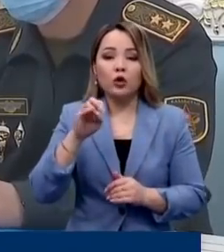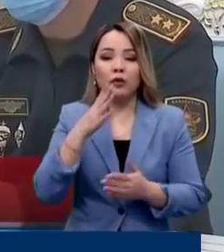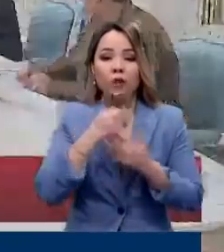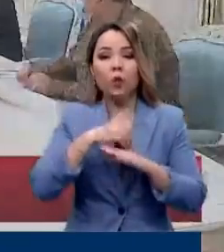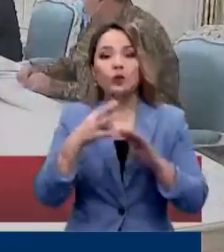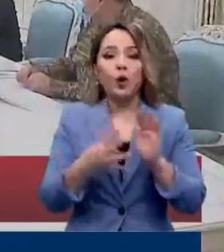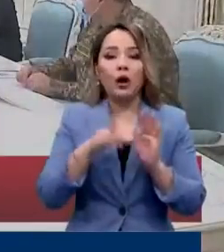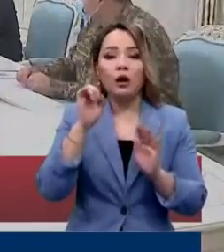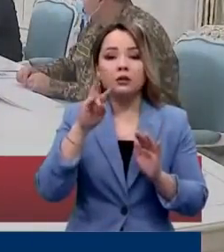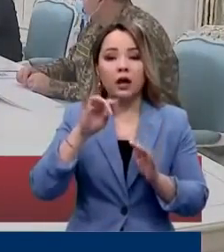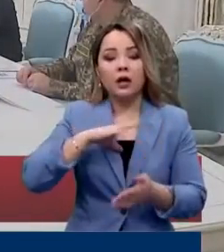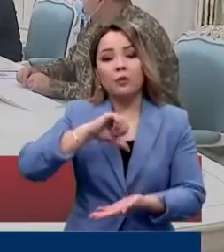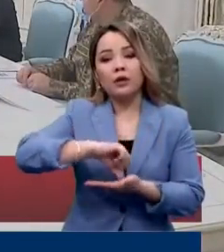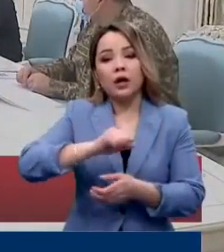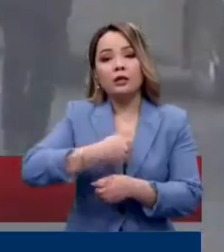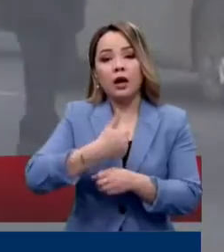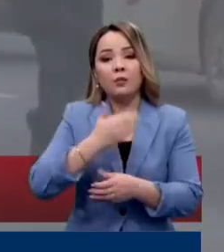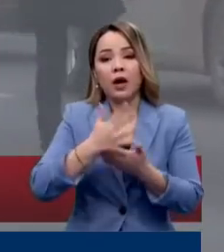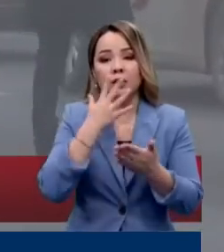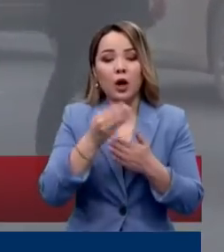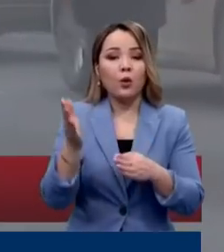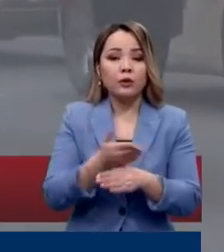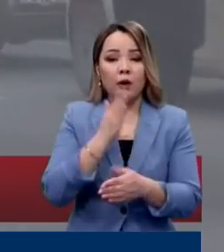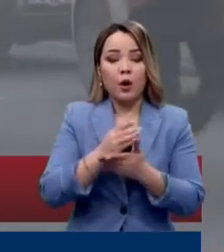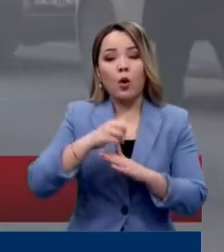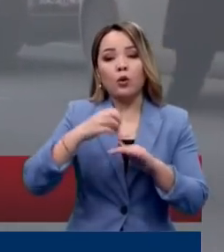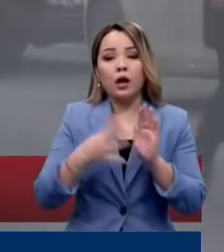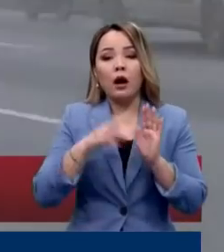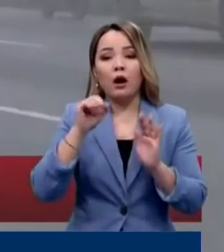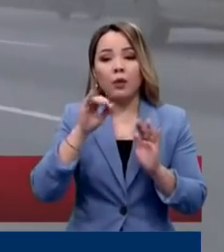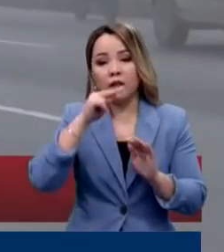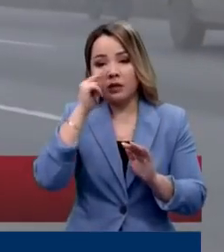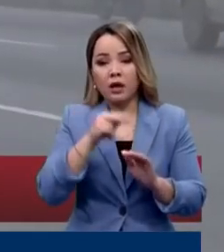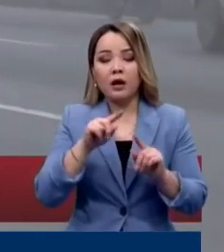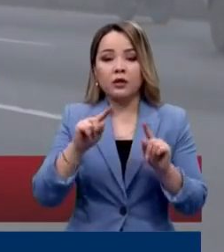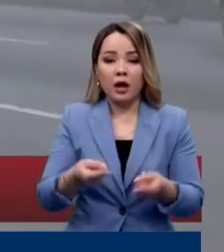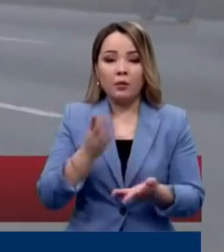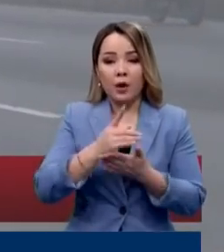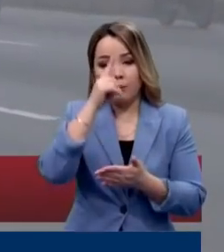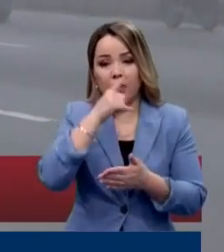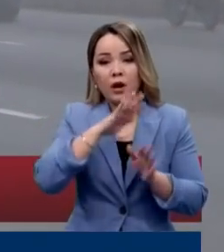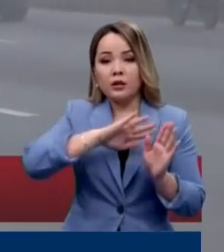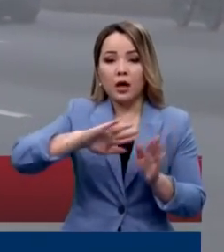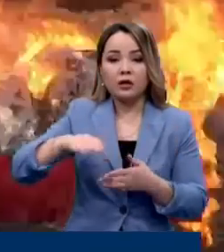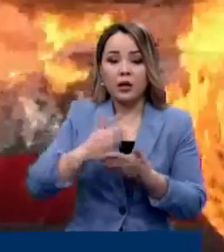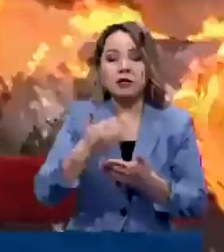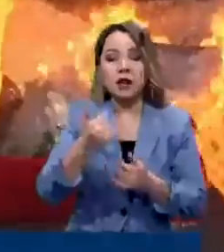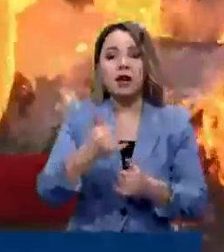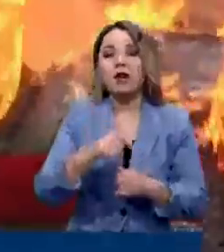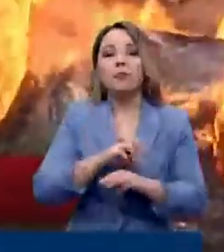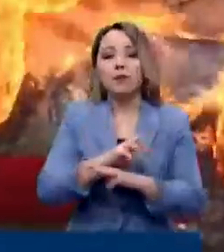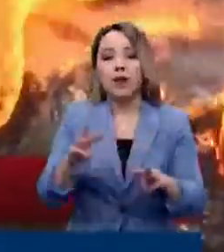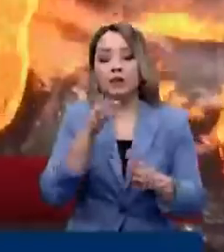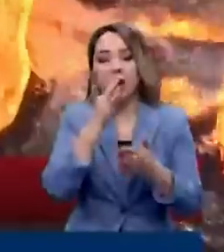19 қаңтарда лауазымын босатқан еді, ал 19 ақпанда күдікті деп танылған, яғни тура бір ай өткен соң